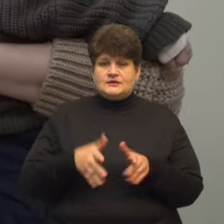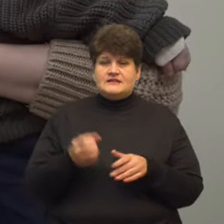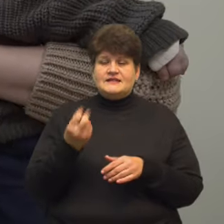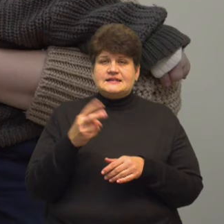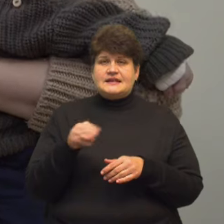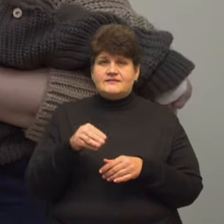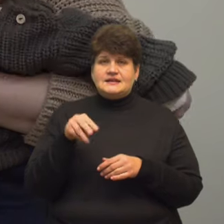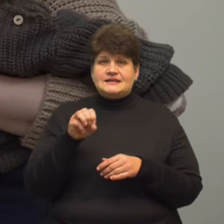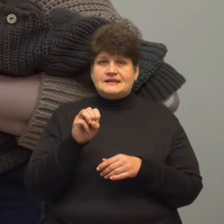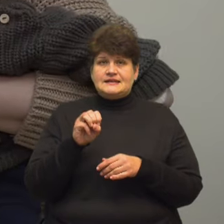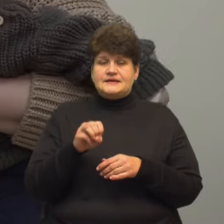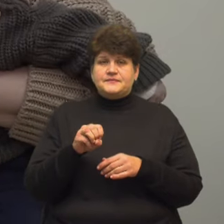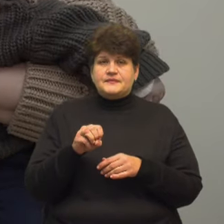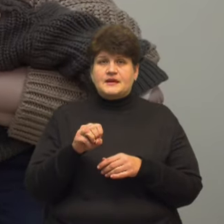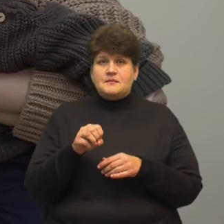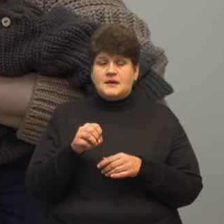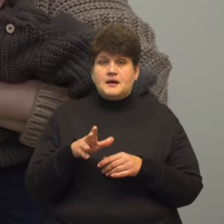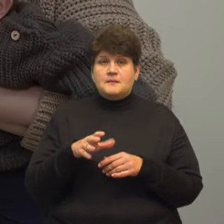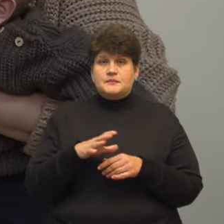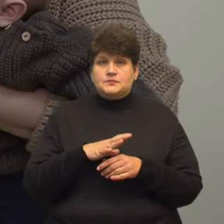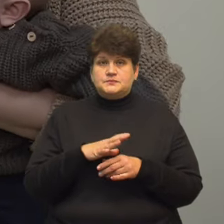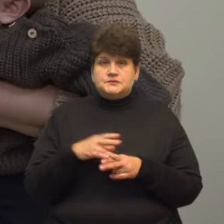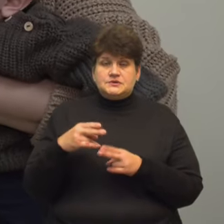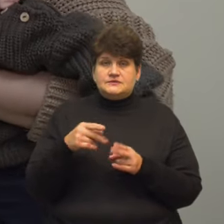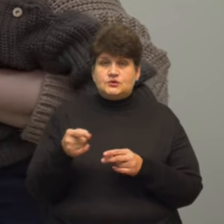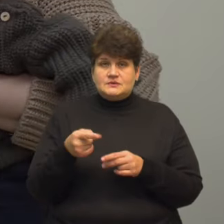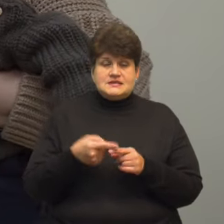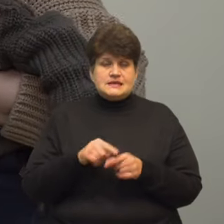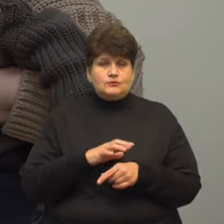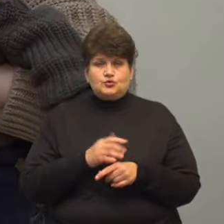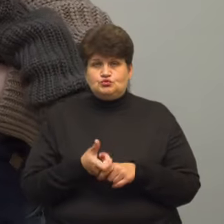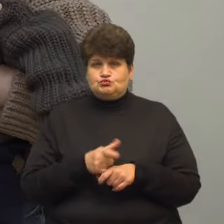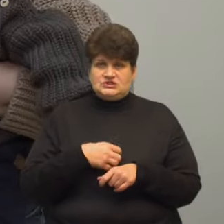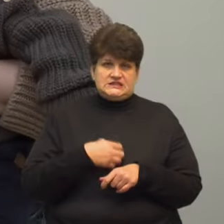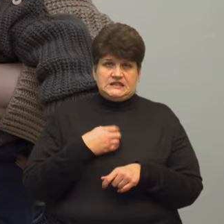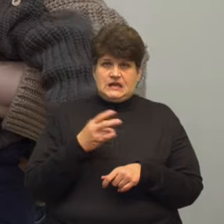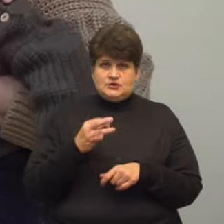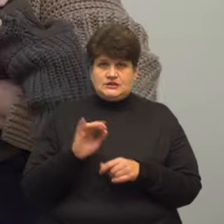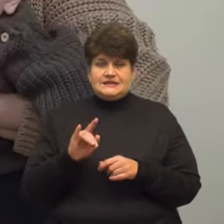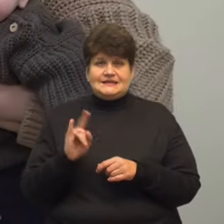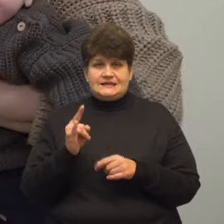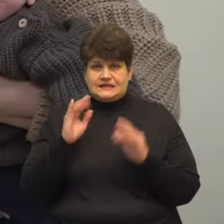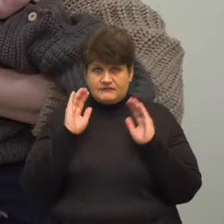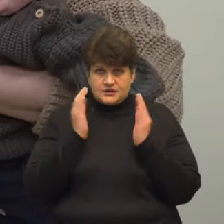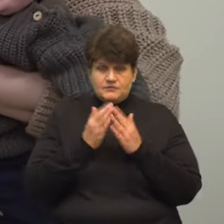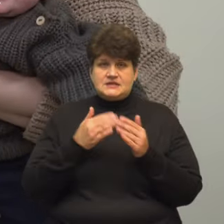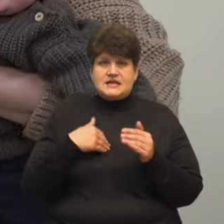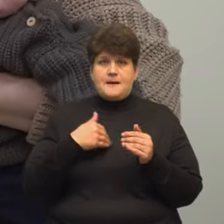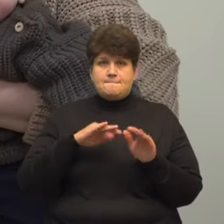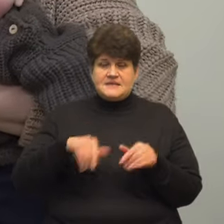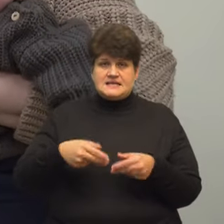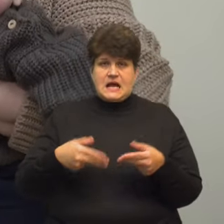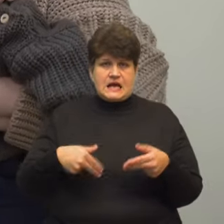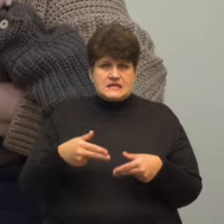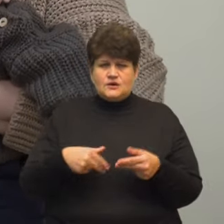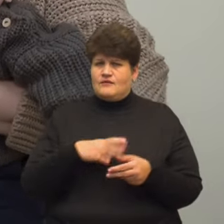13го бомбили Тернопіль Це було дуже страшно дитина в реанімації Я після кесарського Це було дуже